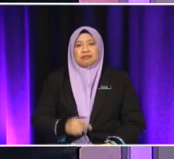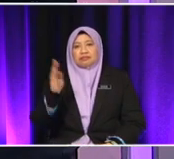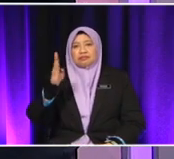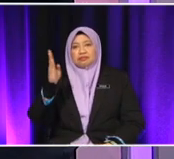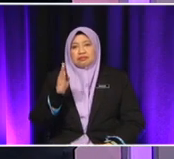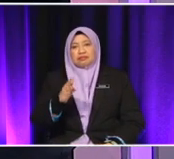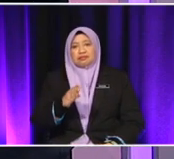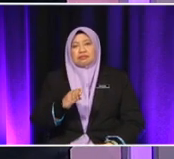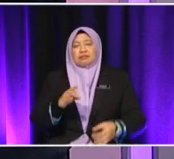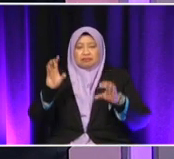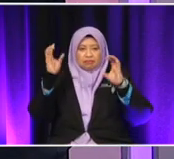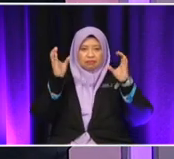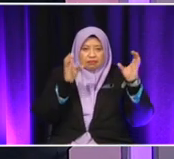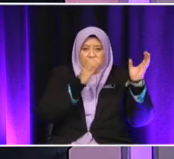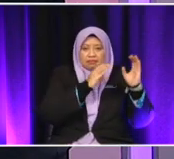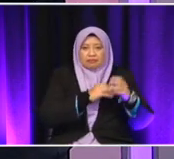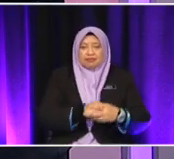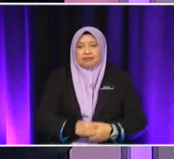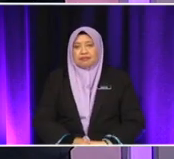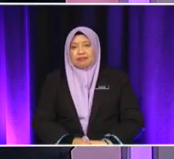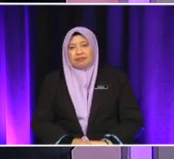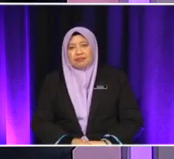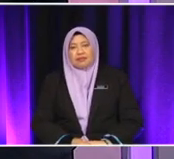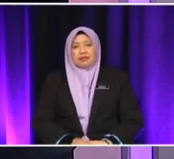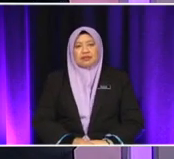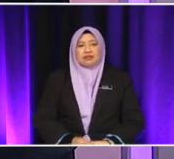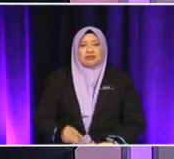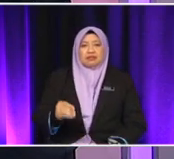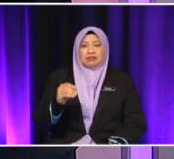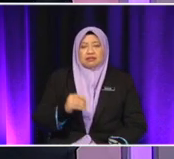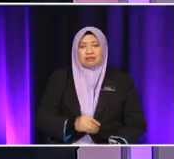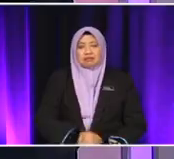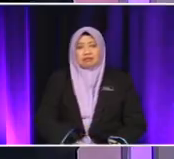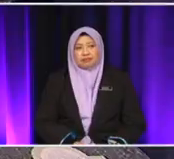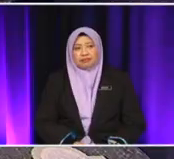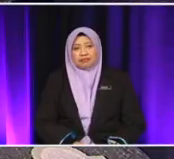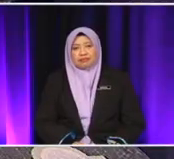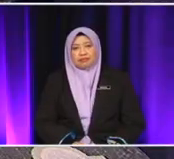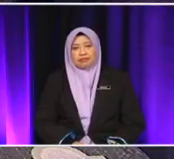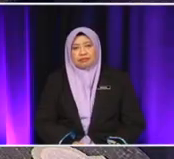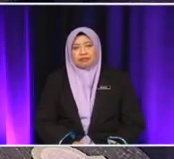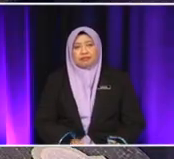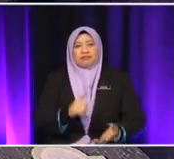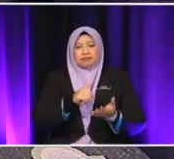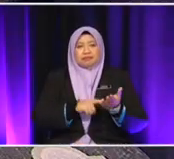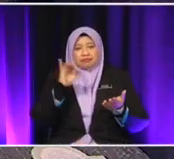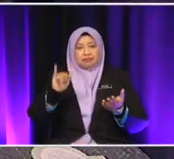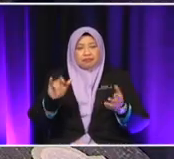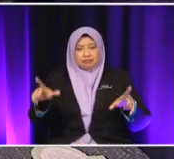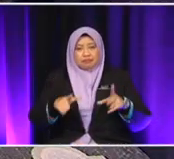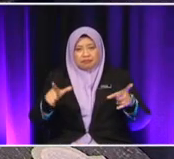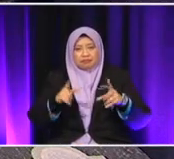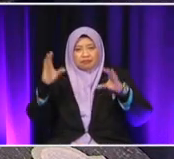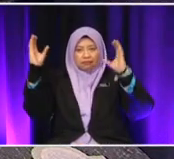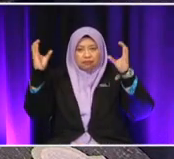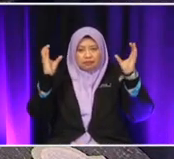dia dikaitkan boleh ada cuaca yang menyumbang kepada penghasilan barang betul apabila cuaca